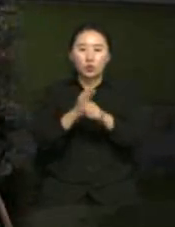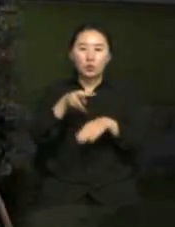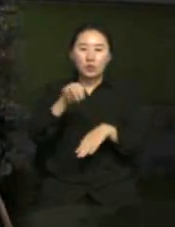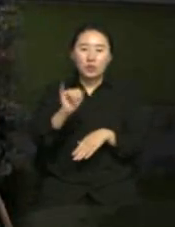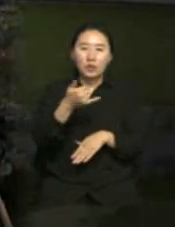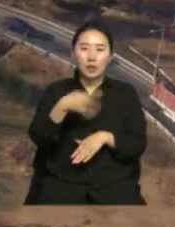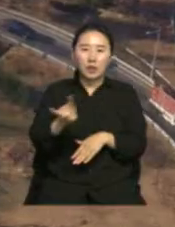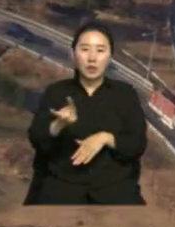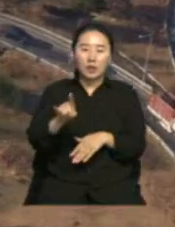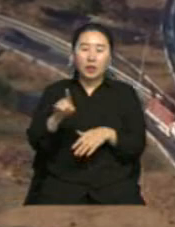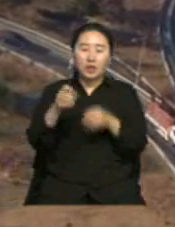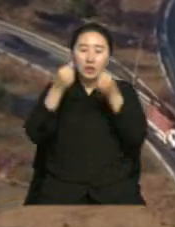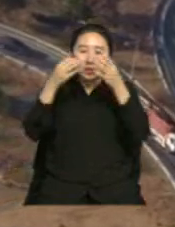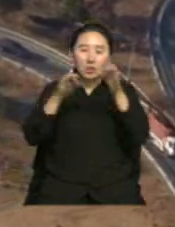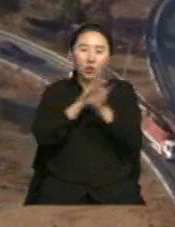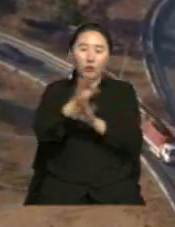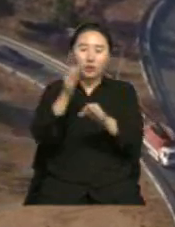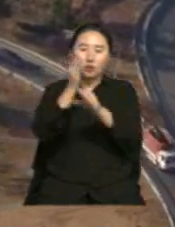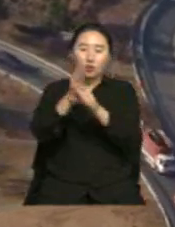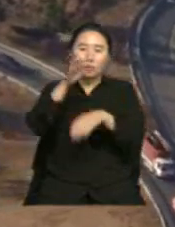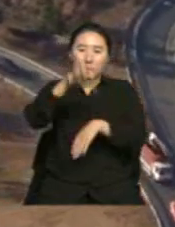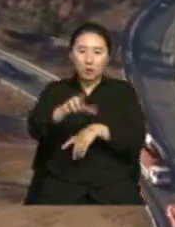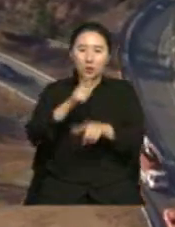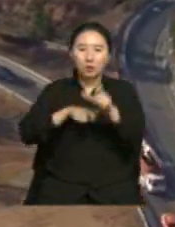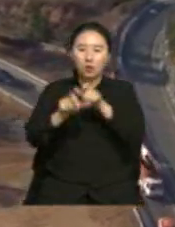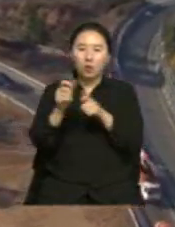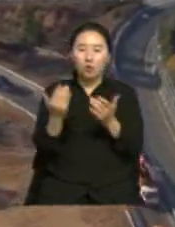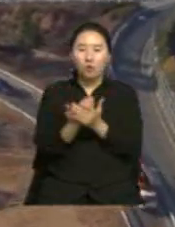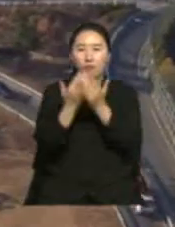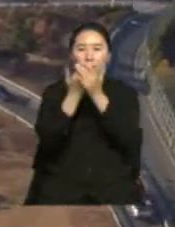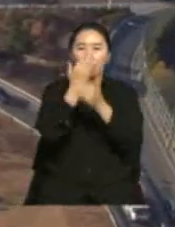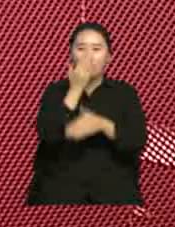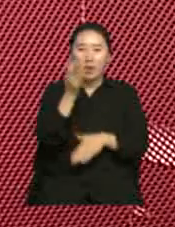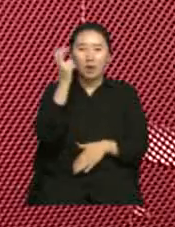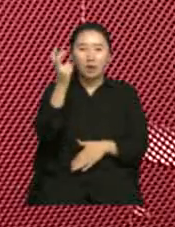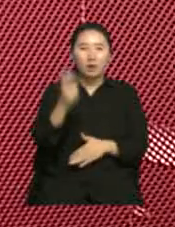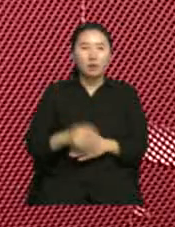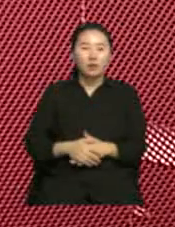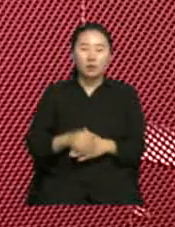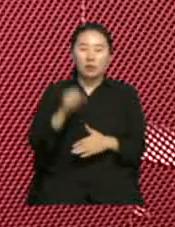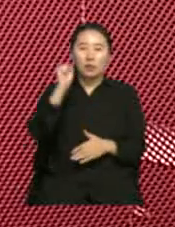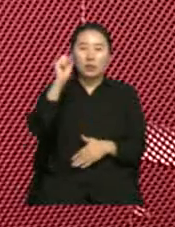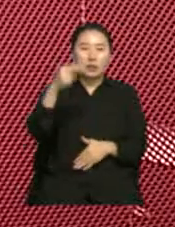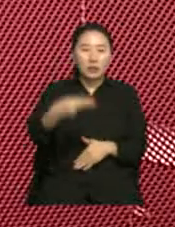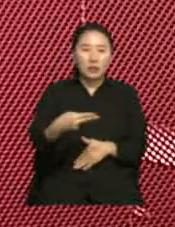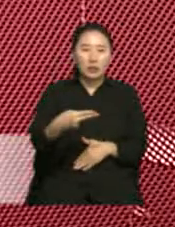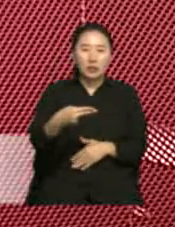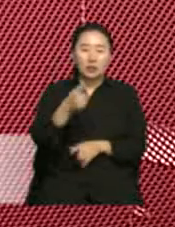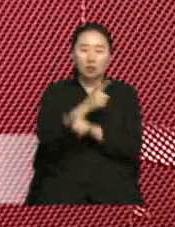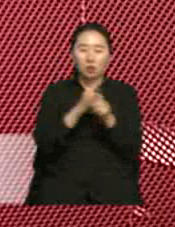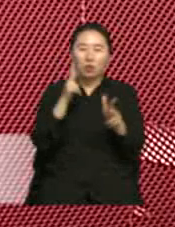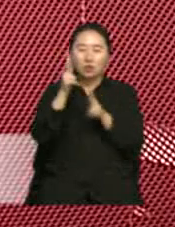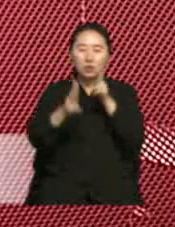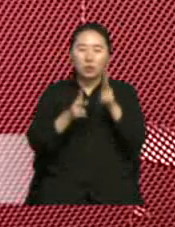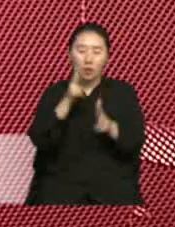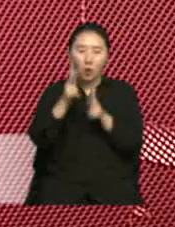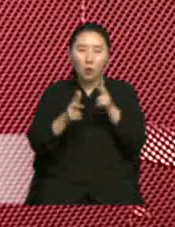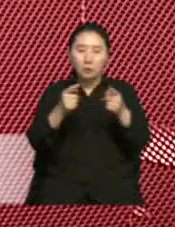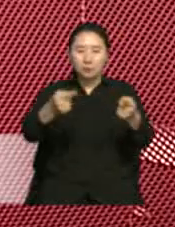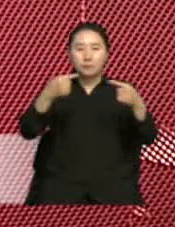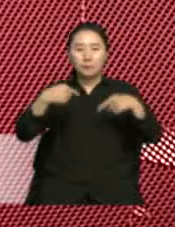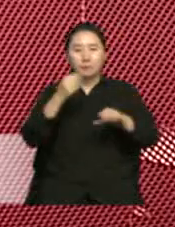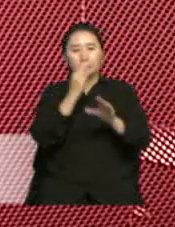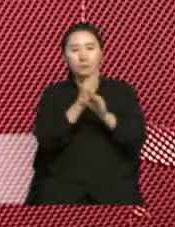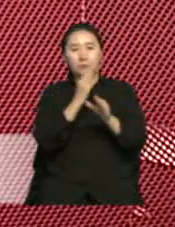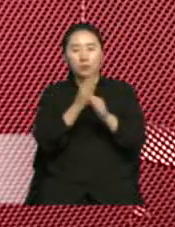일대, 신경제중심지 조성 사업이 더욱 탄력을 받을 것으로 내다보고 있습니다. SH가 컴백시티도 사업자로 참여를 하고